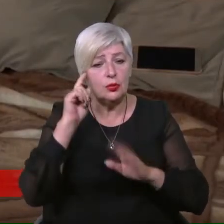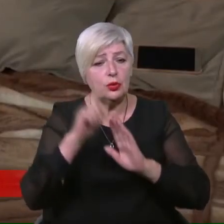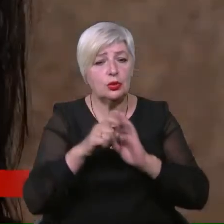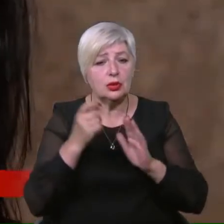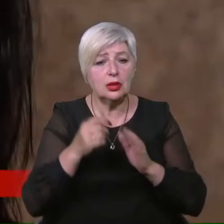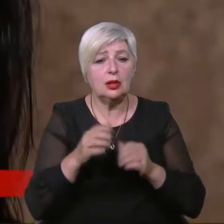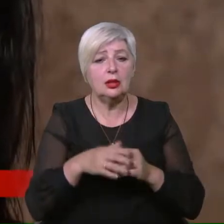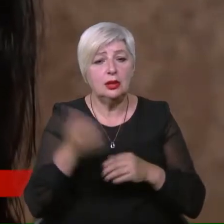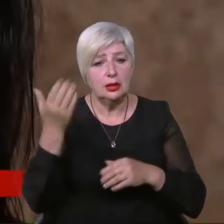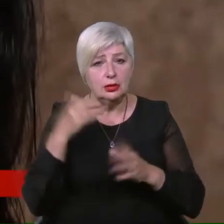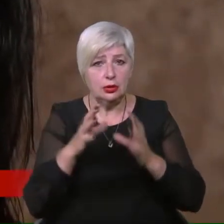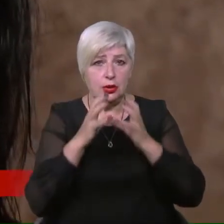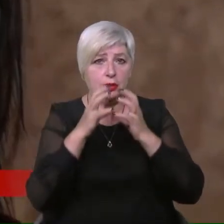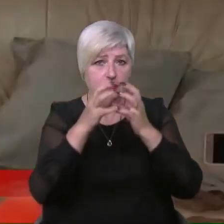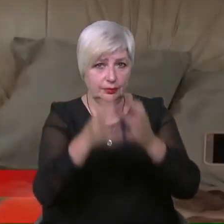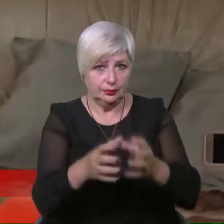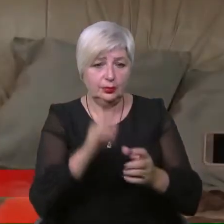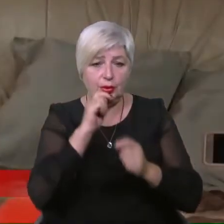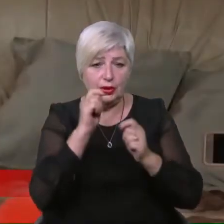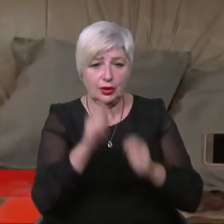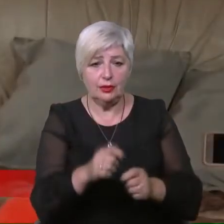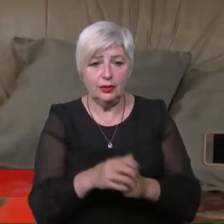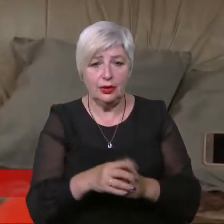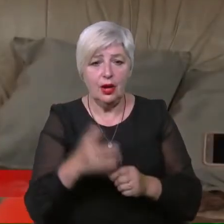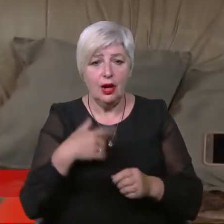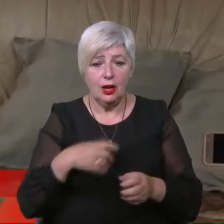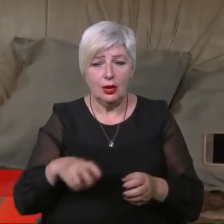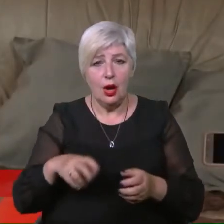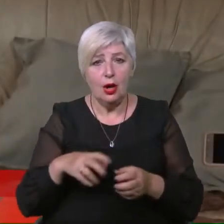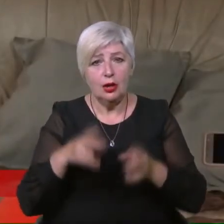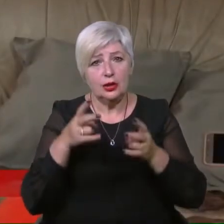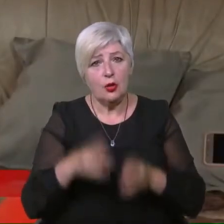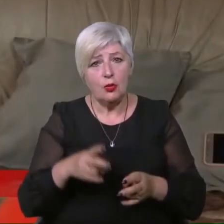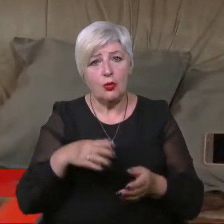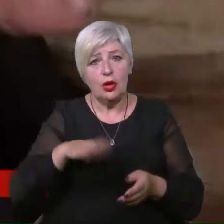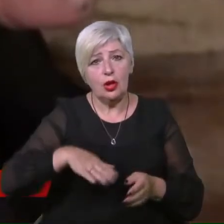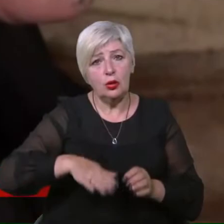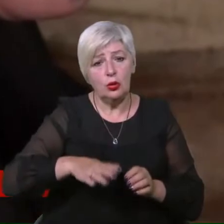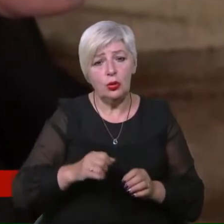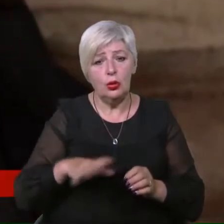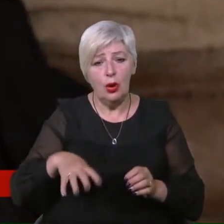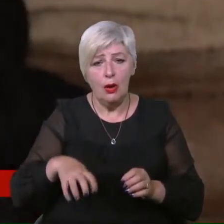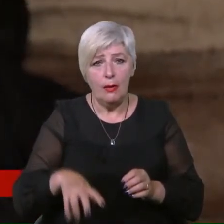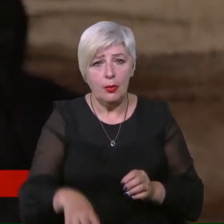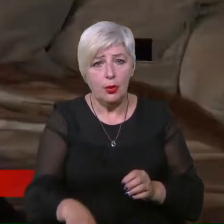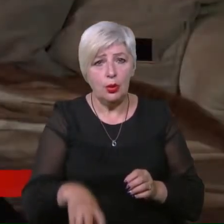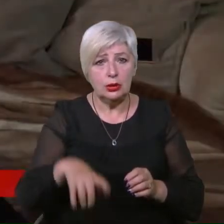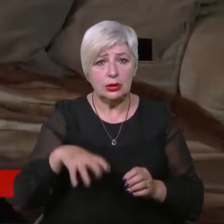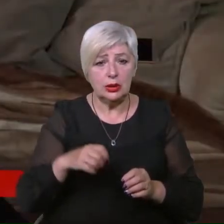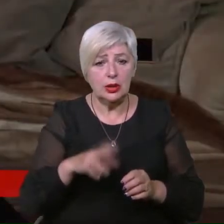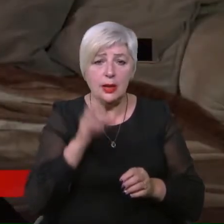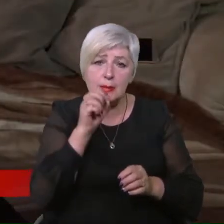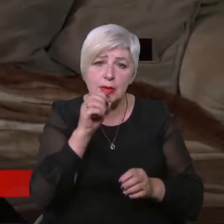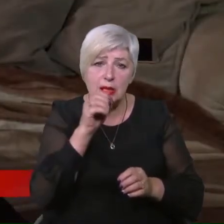жінці молюска, коли вона травмувала ногу. Вона мені ползала по ногі, покусувала слегка. Ефект був хороший.